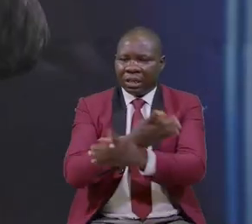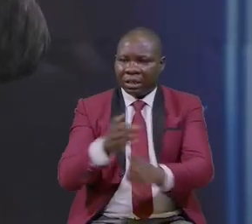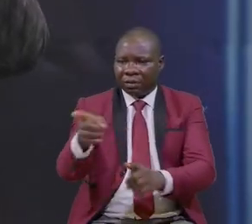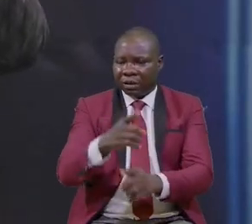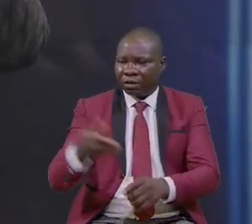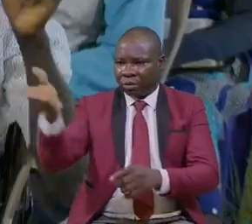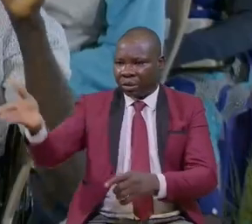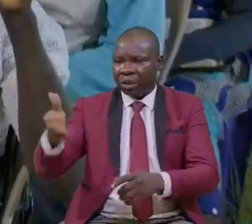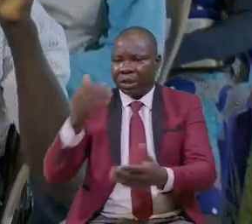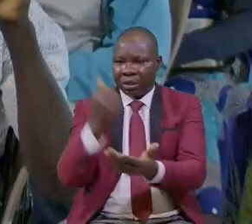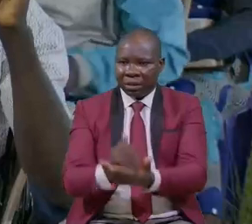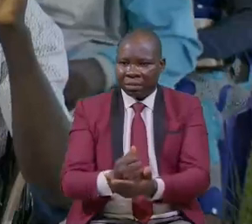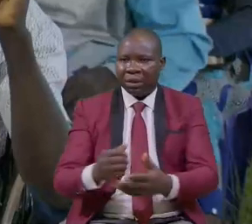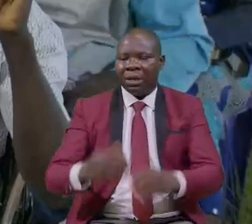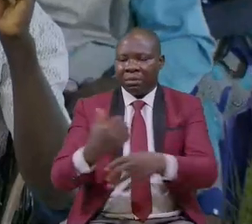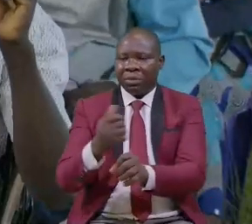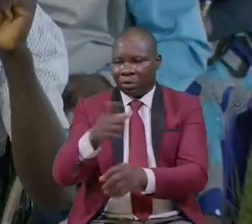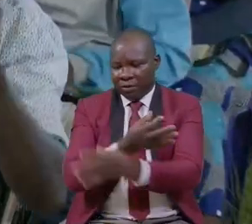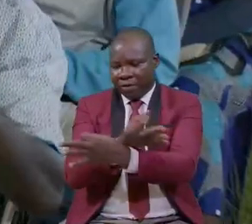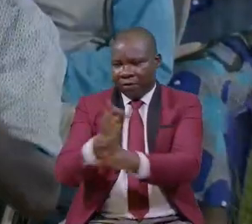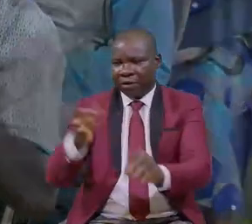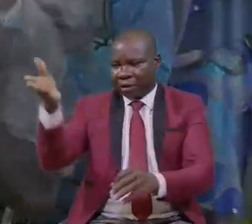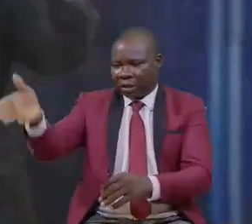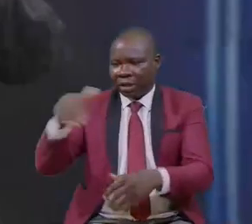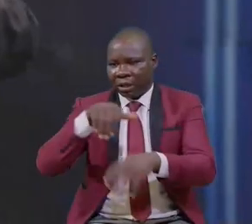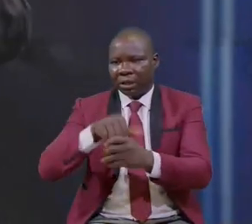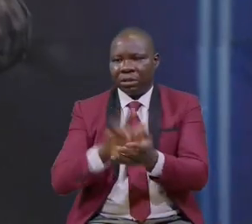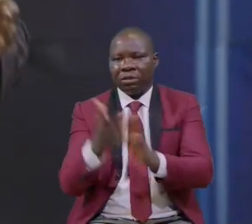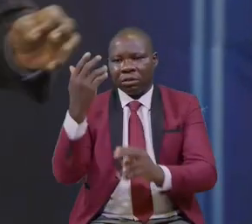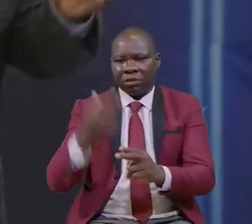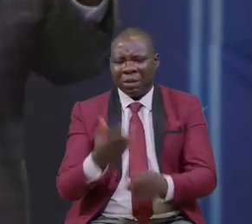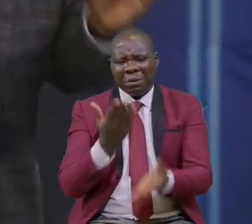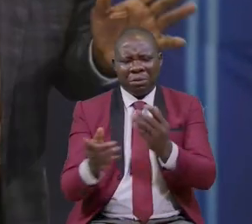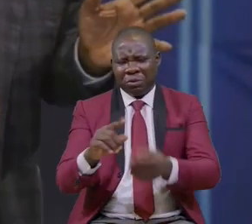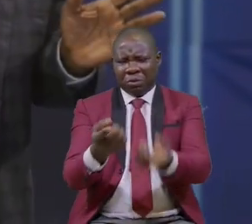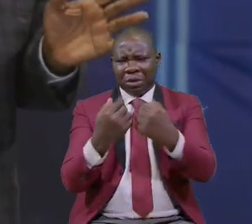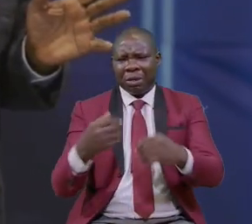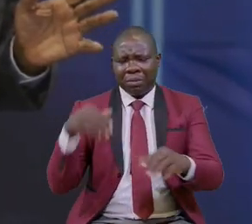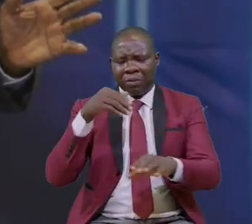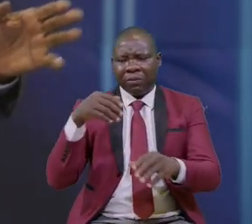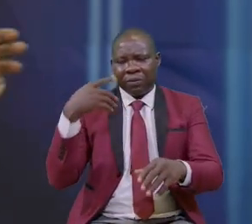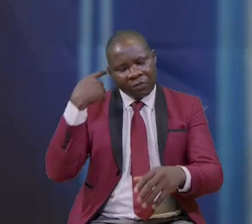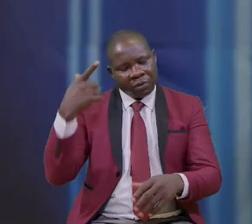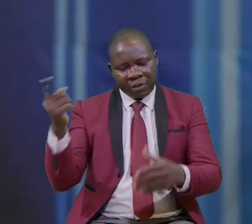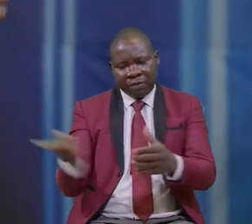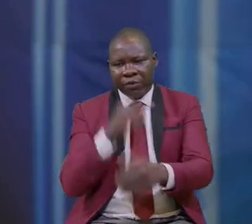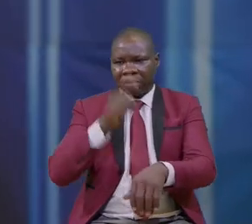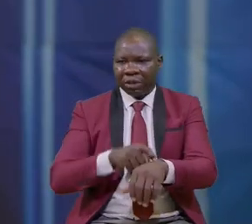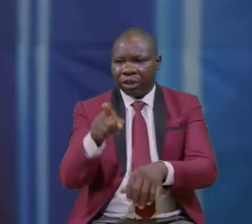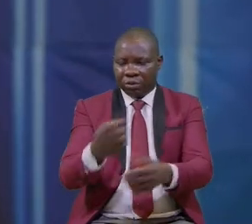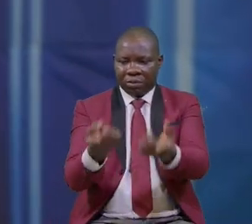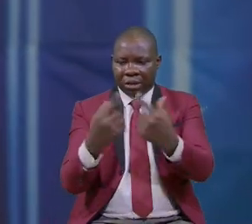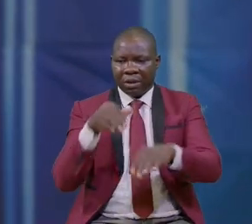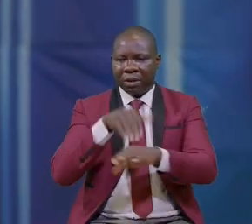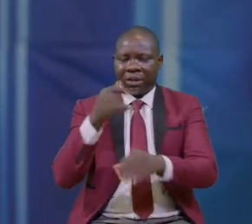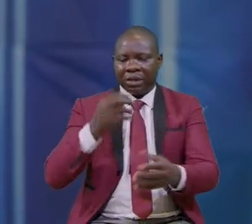va t'affranchir là-bas. Peut-être que tu viens pour la première fois et tu es venu au bon moment. La